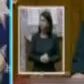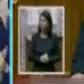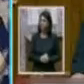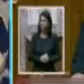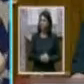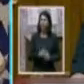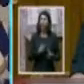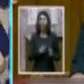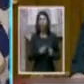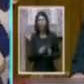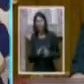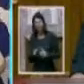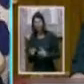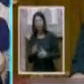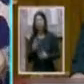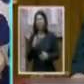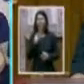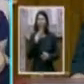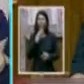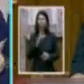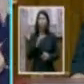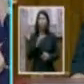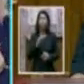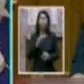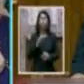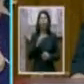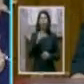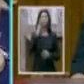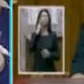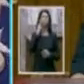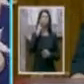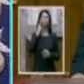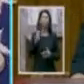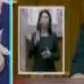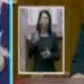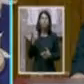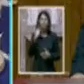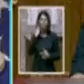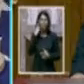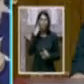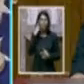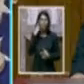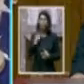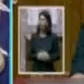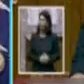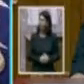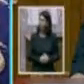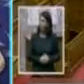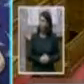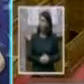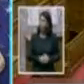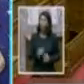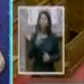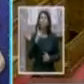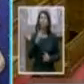Σας παρέσυρα γιατί μου διέφυγε μια αραβική παροιμία. Άπαξ προδότης, πάντα